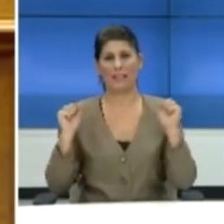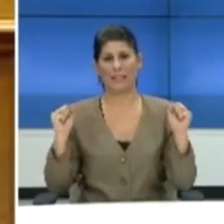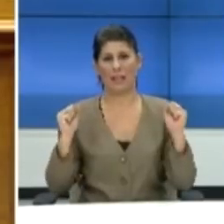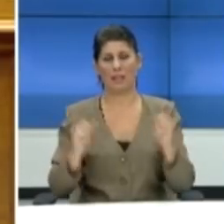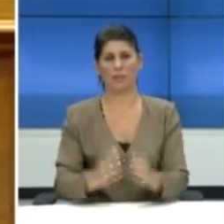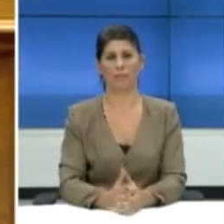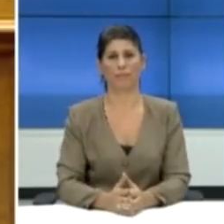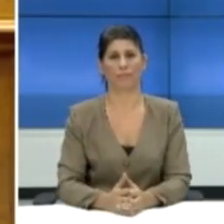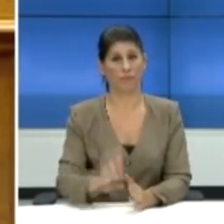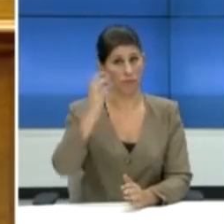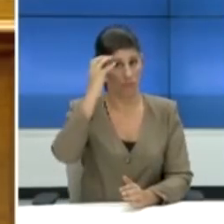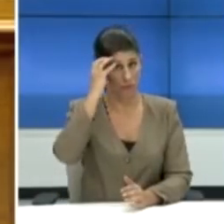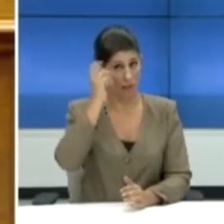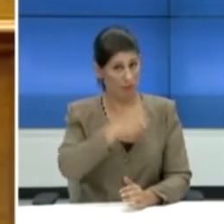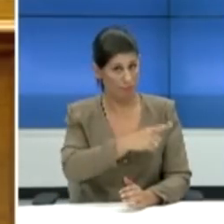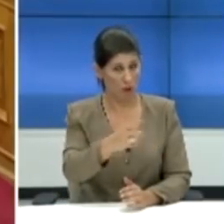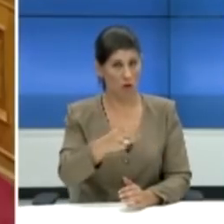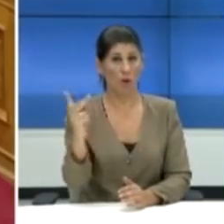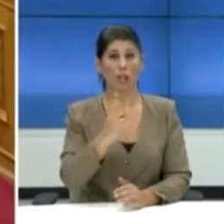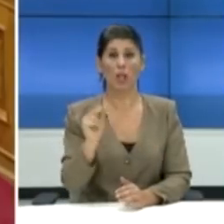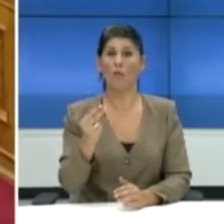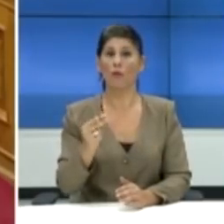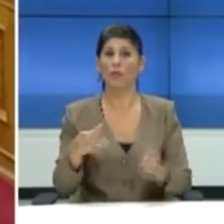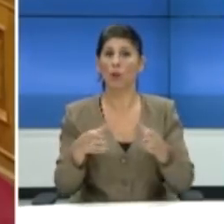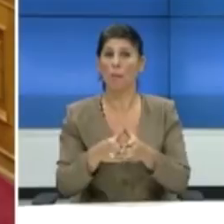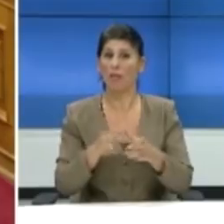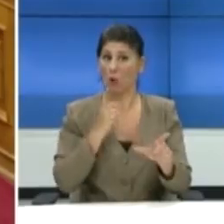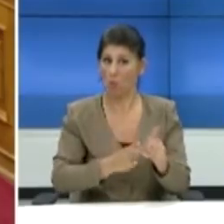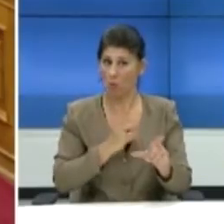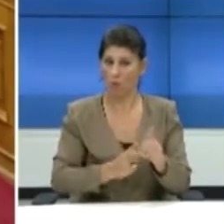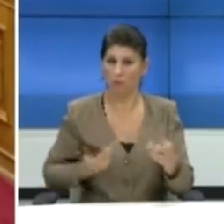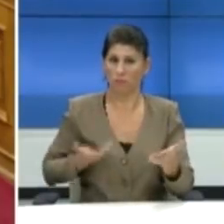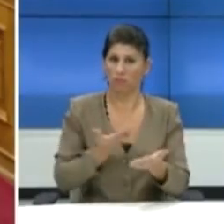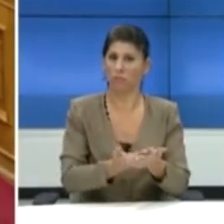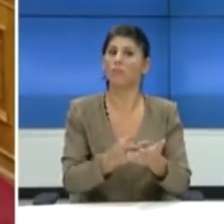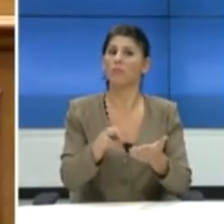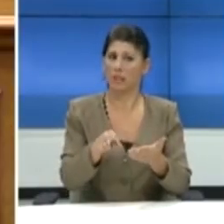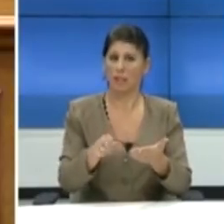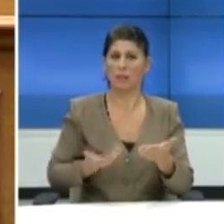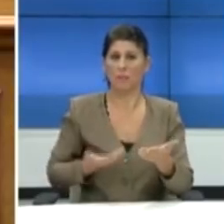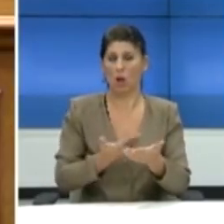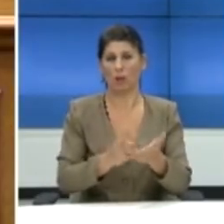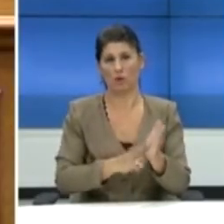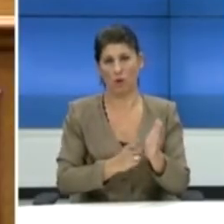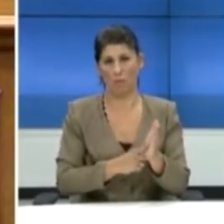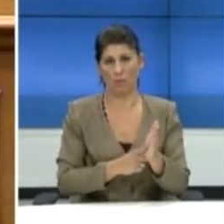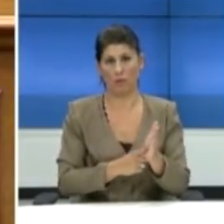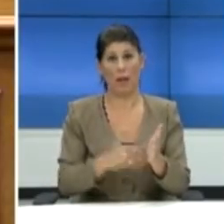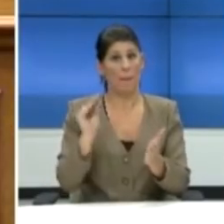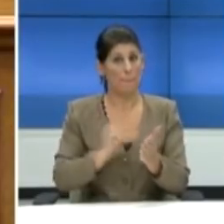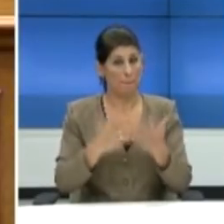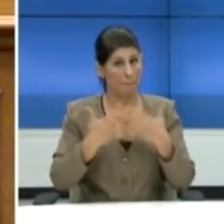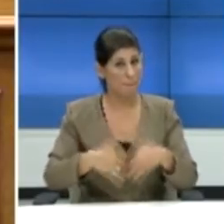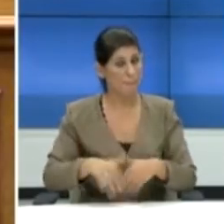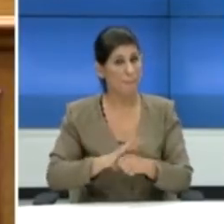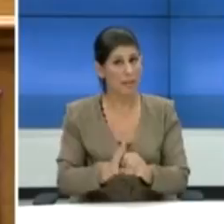υγείας. Σας θυμίζω ότι η κοινοβουλευτική ομάδα του ΚΚΕ είχε καταθέσει σχετική πρόταση νόμου. Να